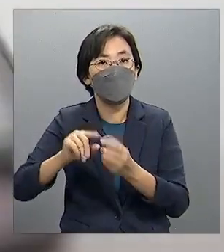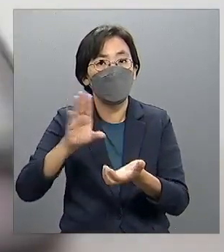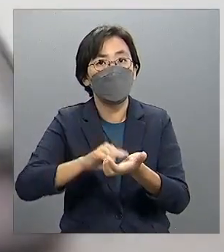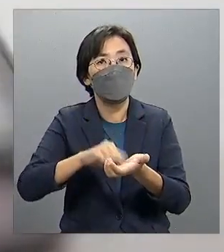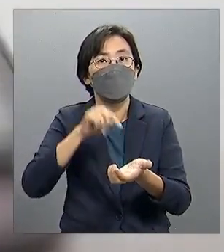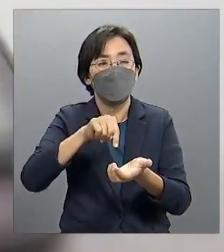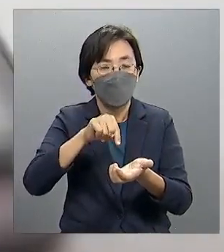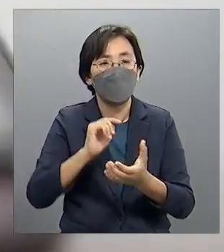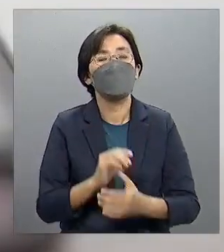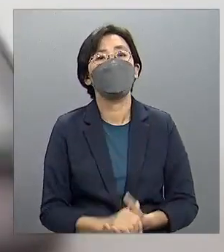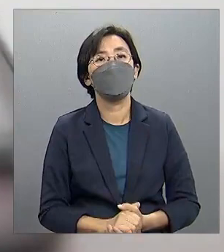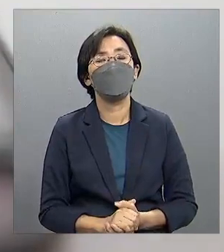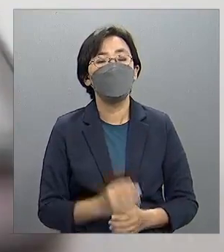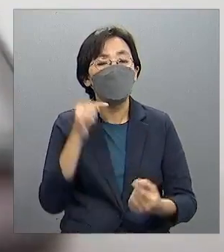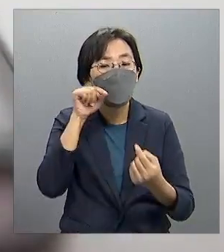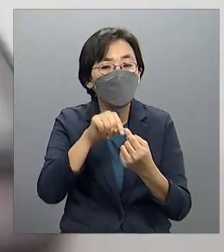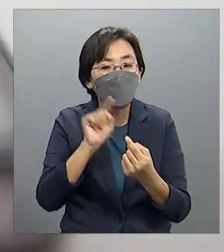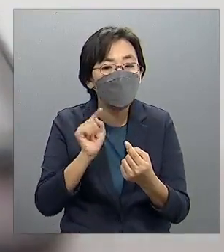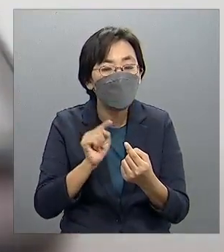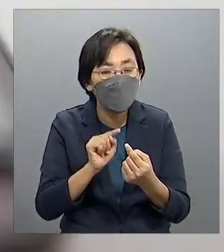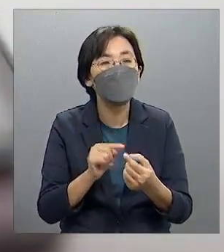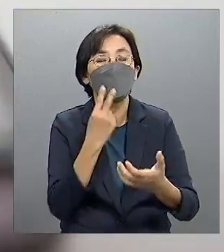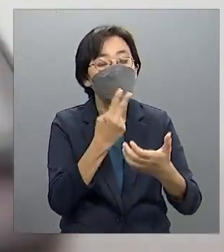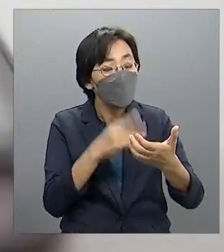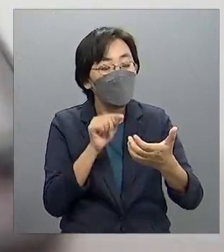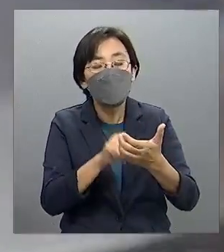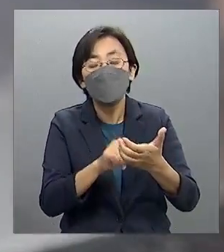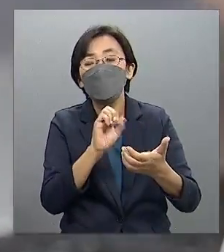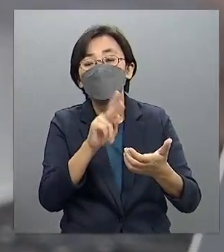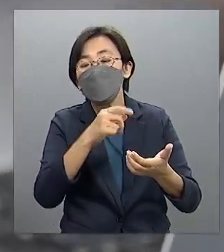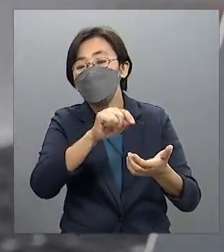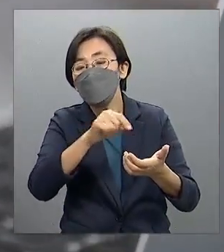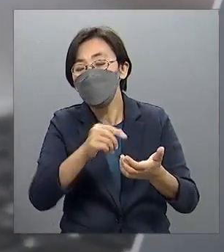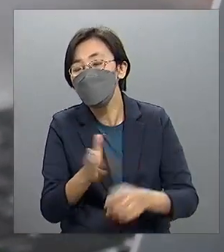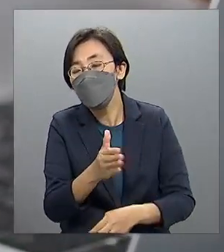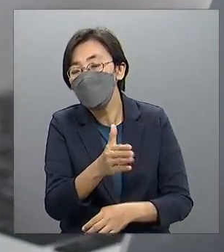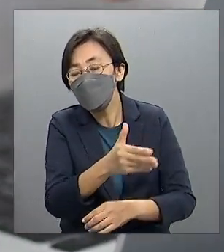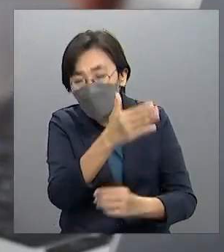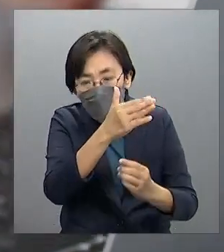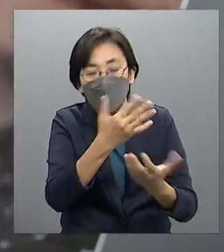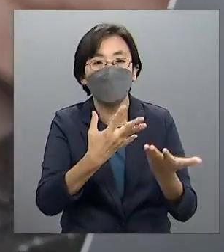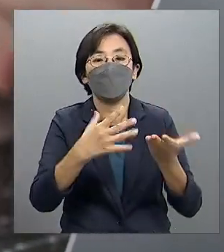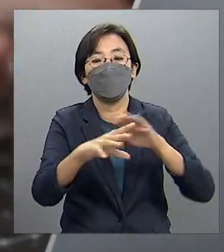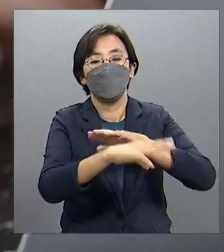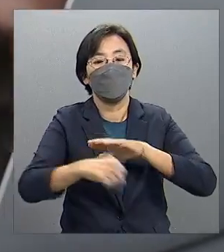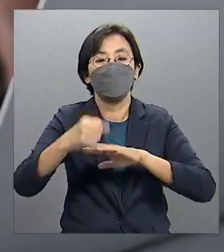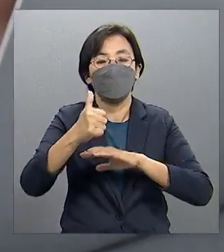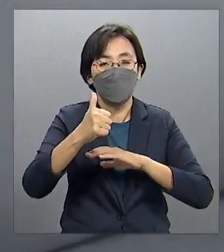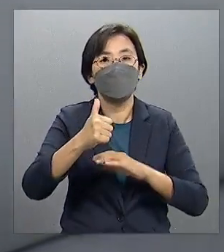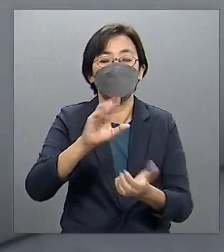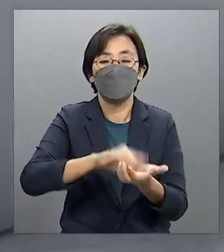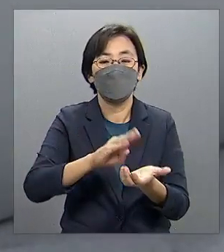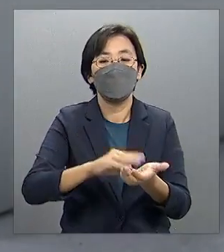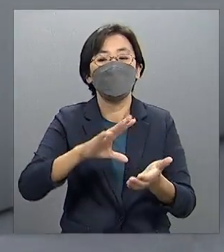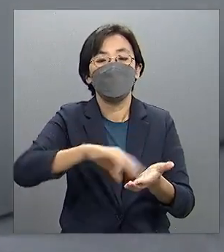ข้าถึงอะไรบ้าง ครับ ประเด็นคุณไม่อาจคุณก็โอเคเล็กฟินิชจบซึ่งมันก็จบไปด้วยข้อมูลของคุณก็จบไปเหมือนกันเพราะฉะนั้นจะ